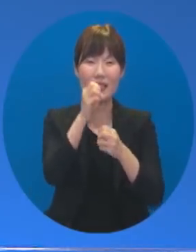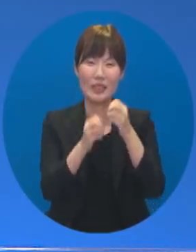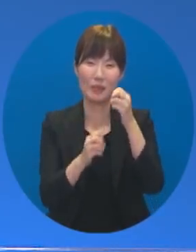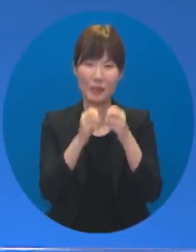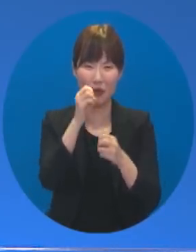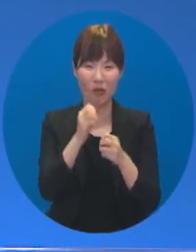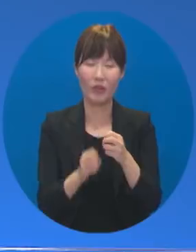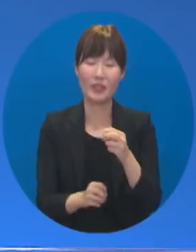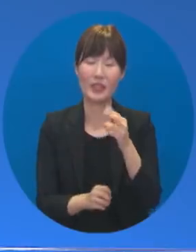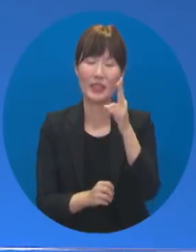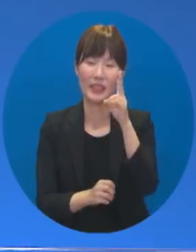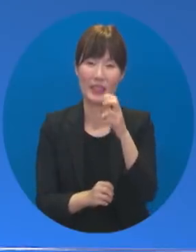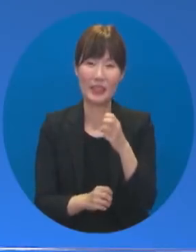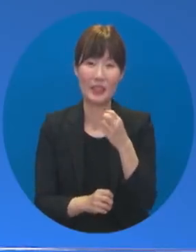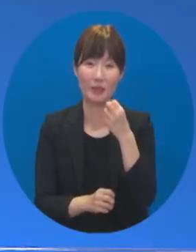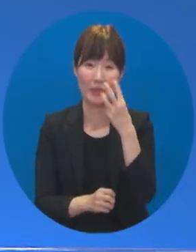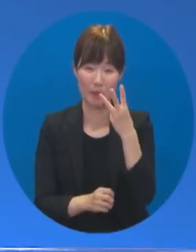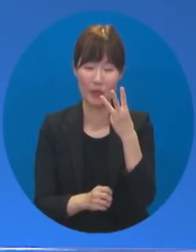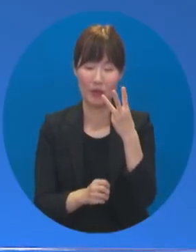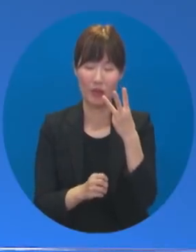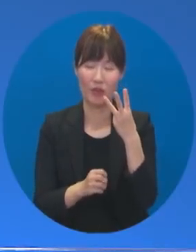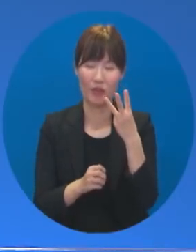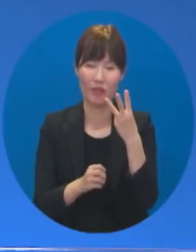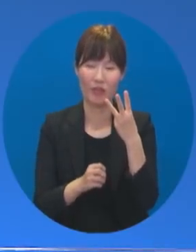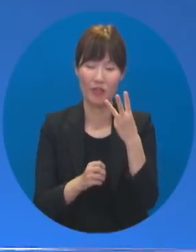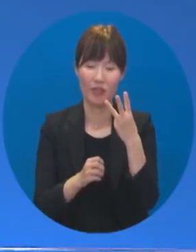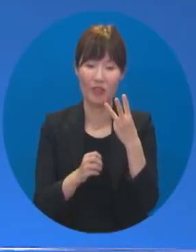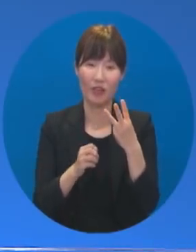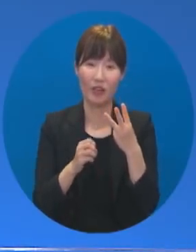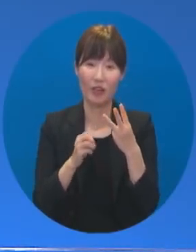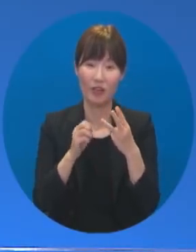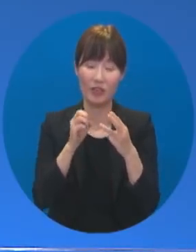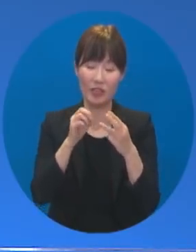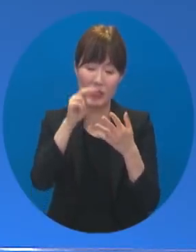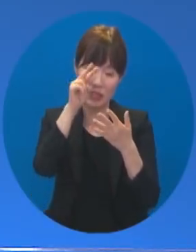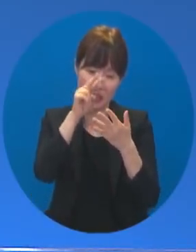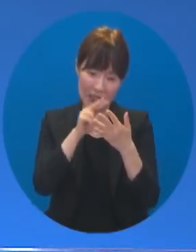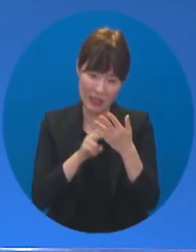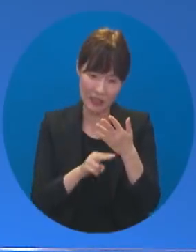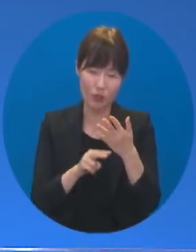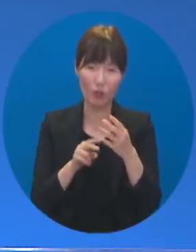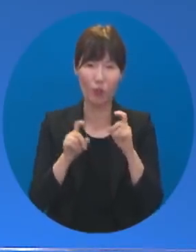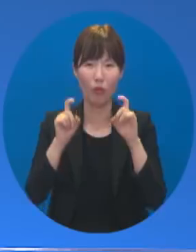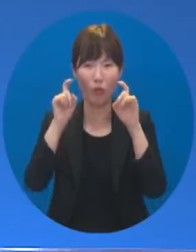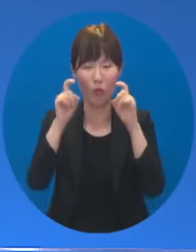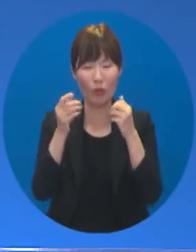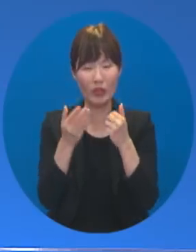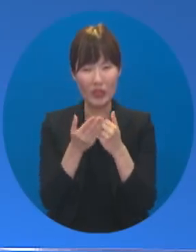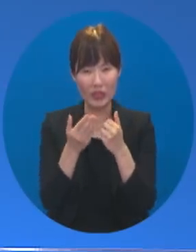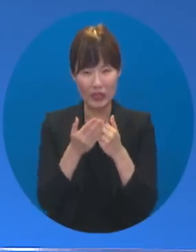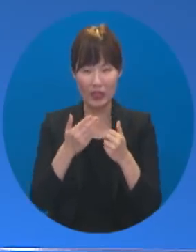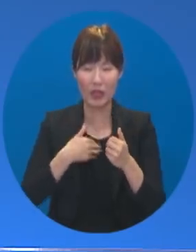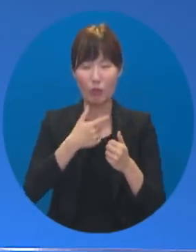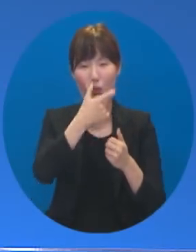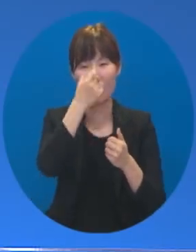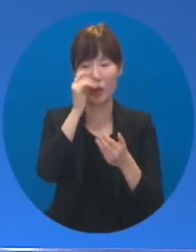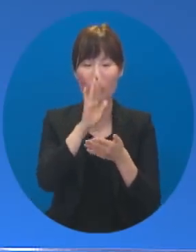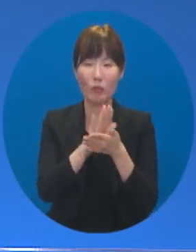원기의 이름을 또 수혜의 이름을 여호와는 원기 수혜의 목자시니 내가 부족함이 없으리로다.